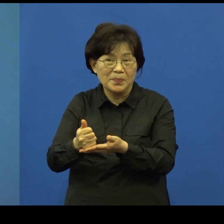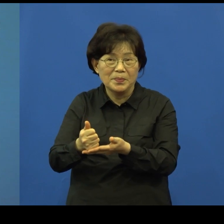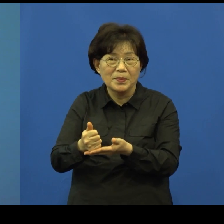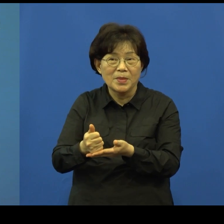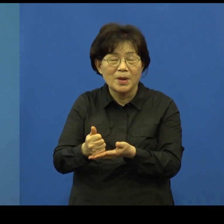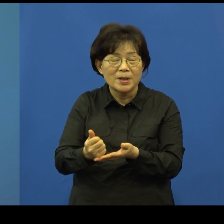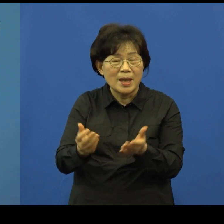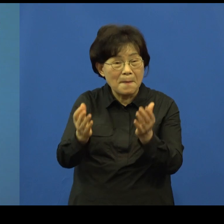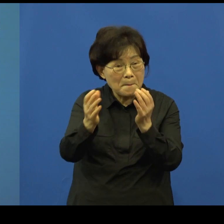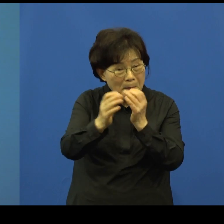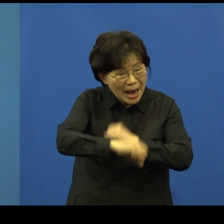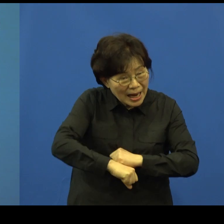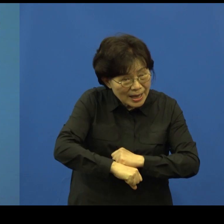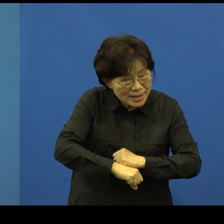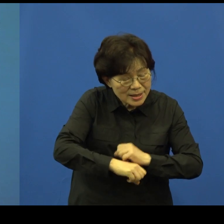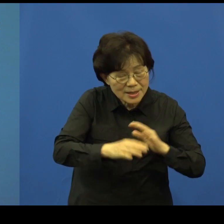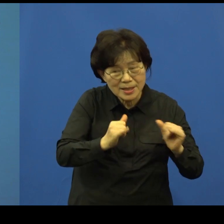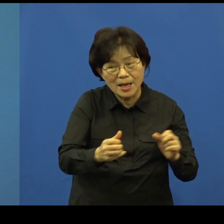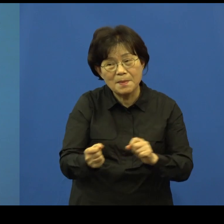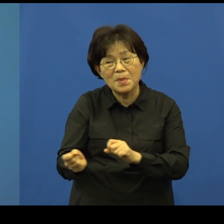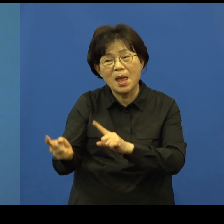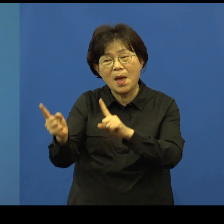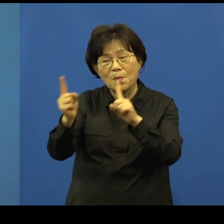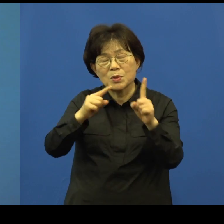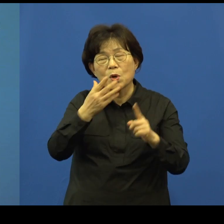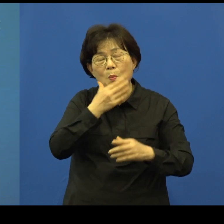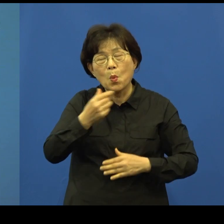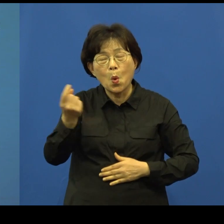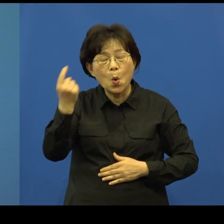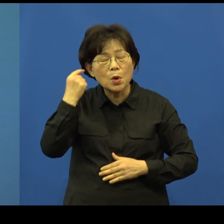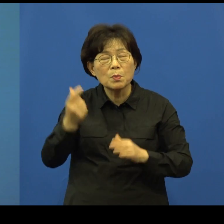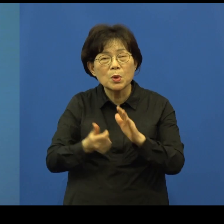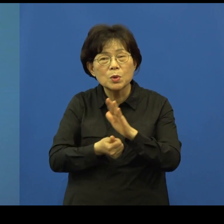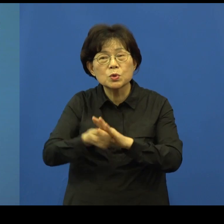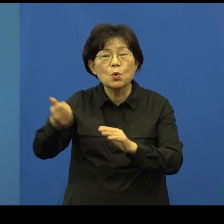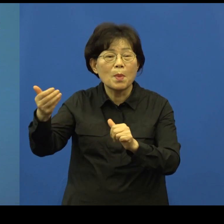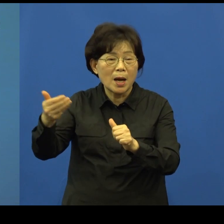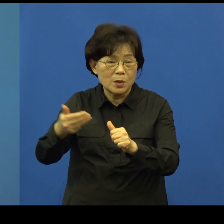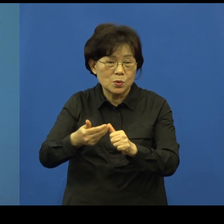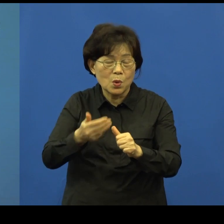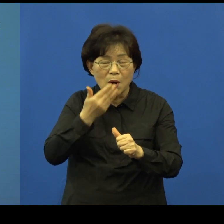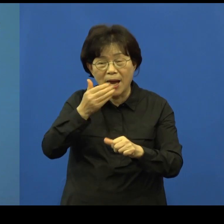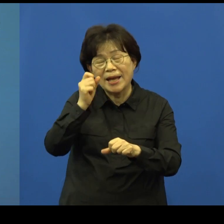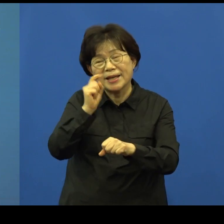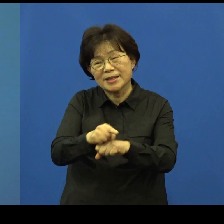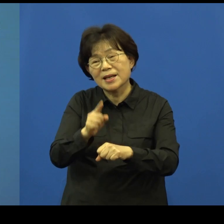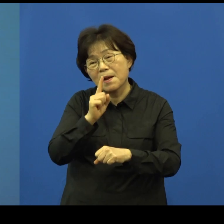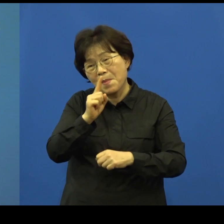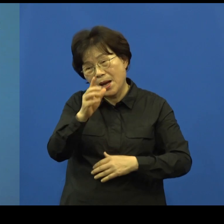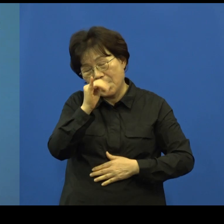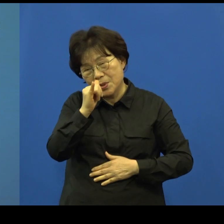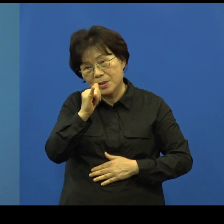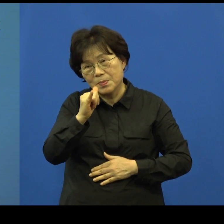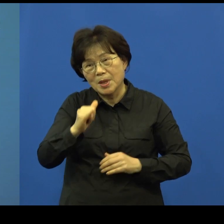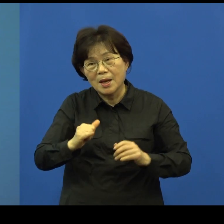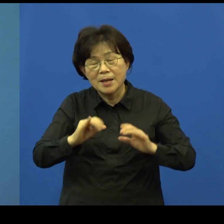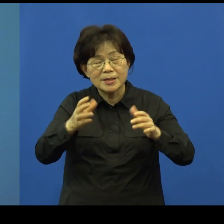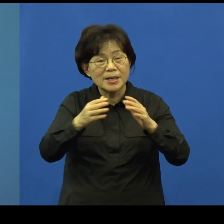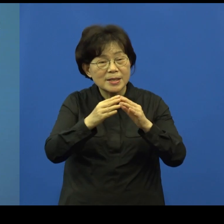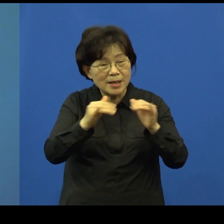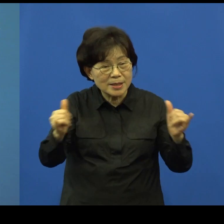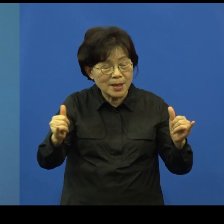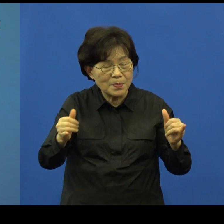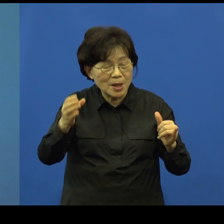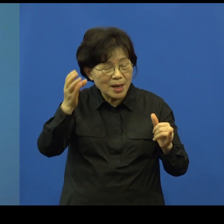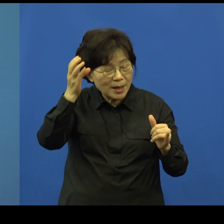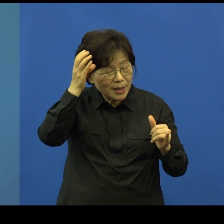다 망가진 사람을 다시 이렇게 세우시는 거예요. 복음은 소망을 주는 거예요. 복음은 가능성을 얘기하는 거예요. 세상 사람들이 다